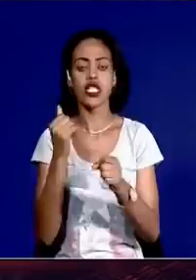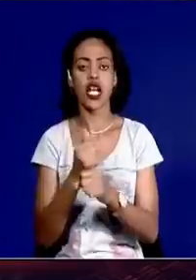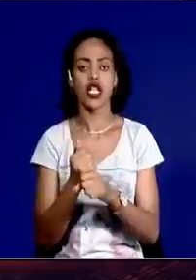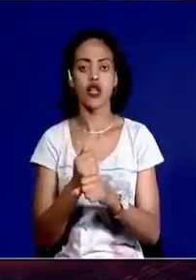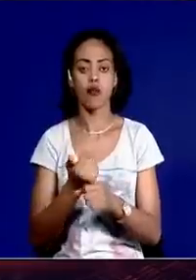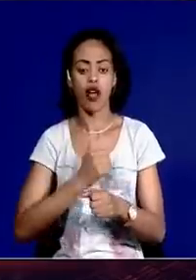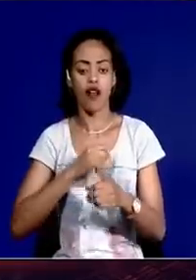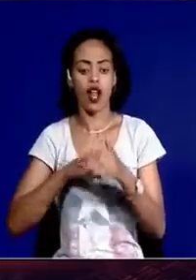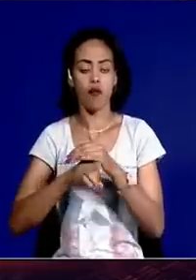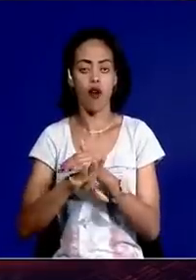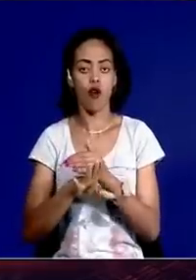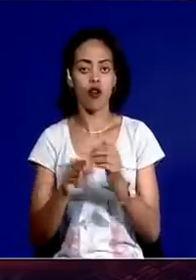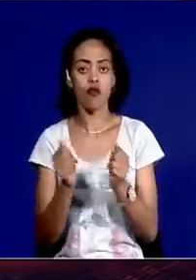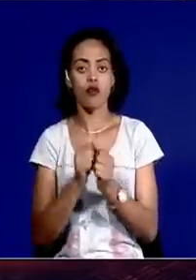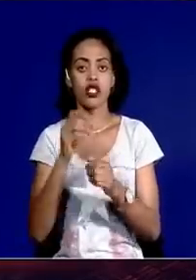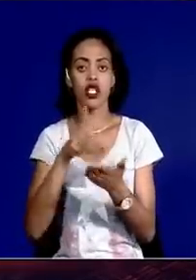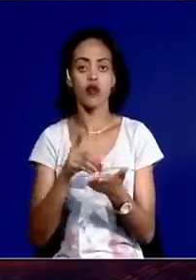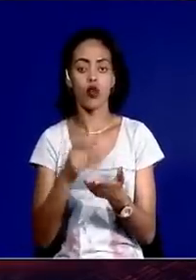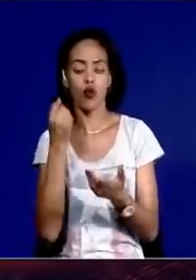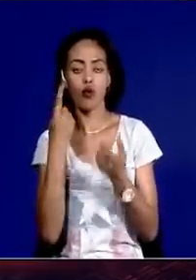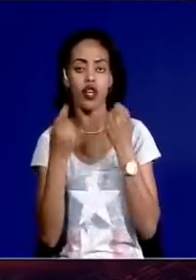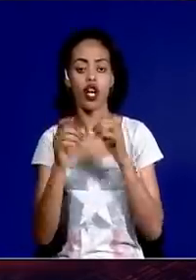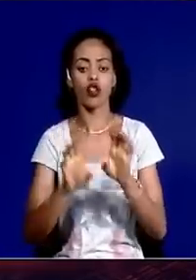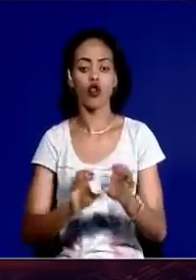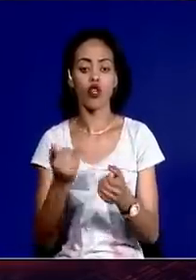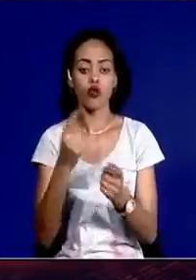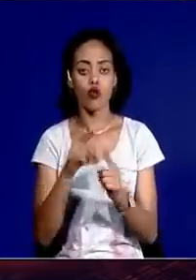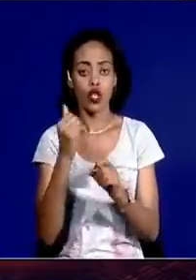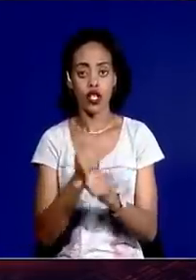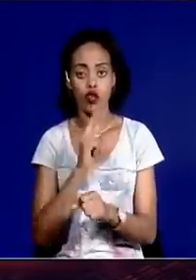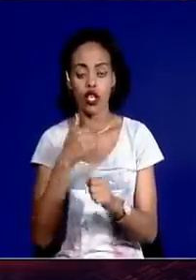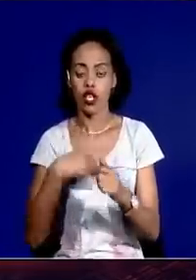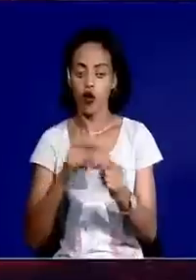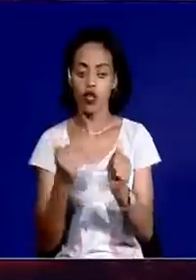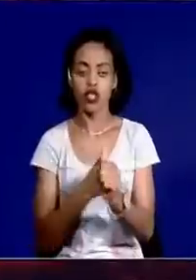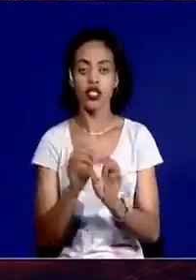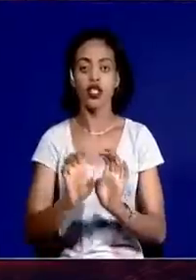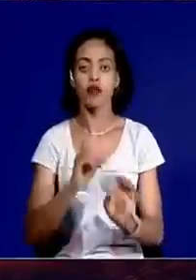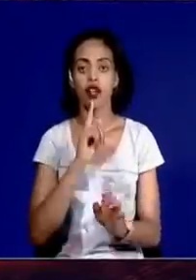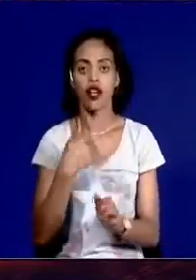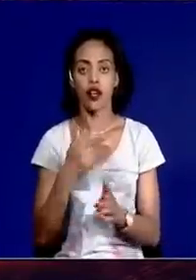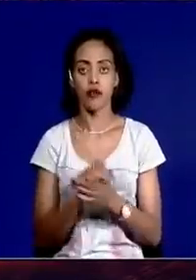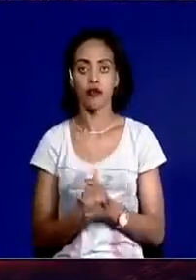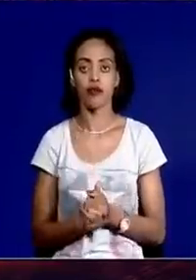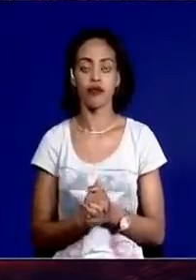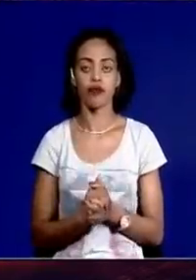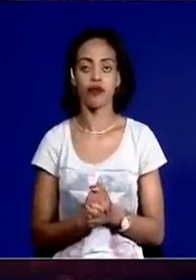ማሕበሩ ምስ ከተማታት እውን ምርዳእ ተገይሩ ሕዚ እውን እናተሰርሐ እዩ ንሕና እውን ክትትል ናገበርና ኢና